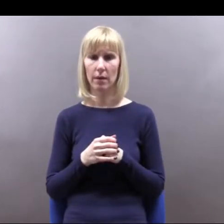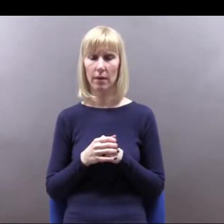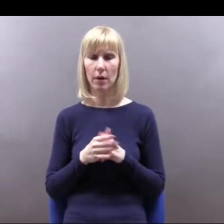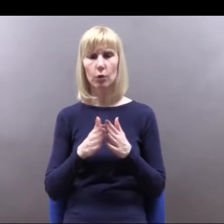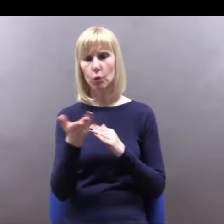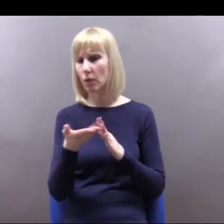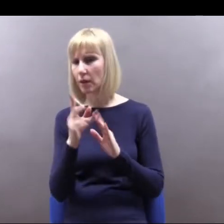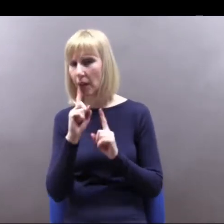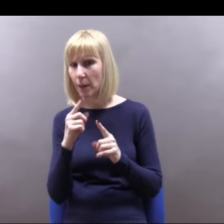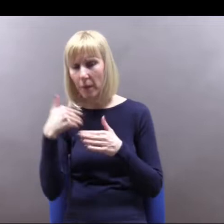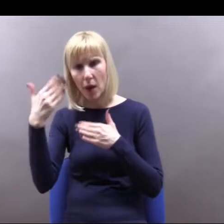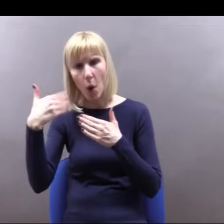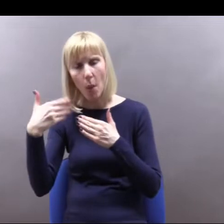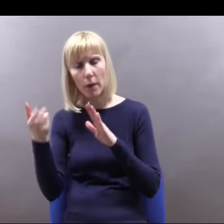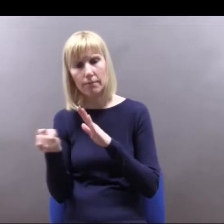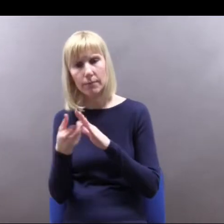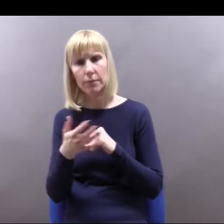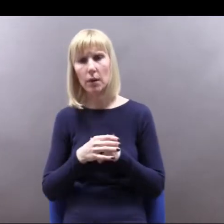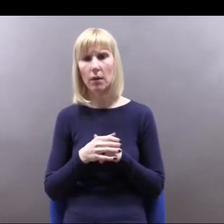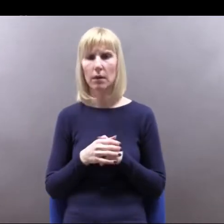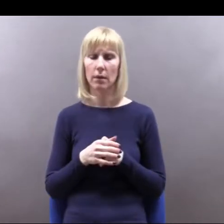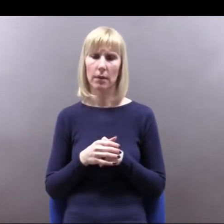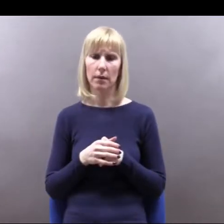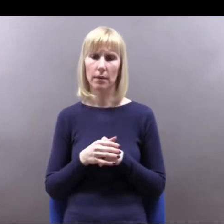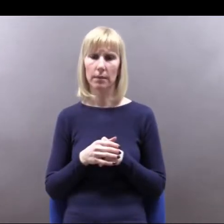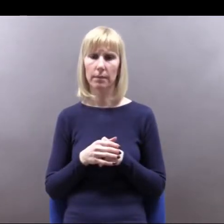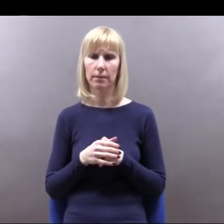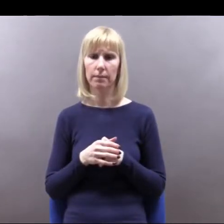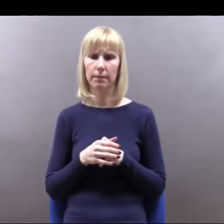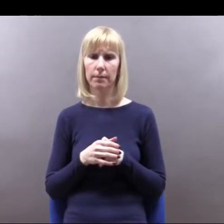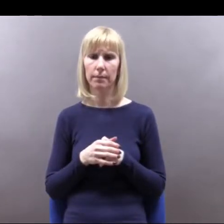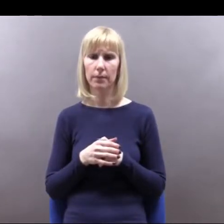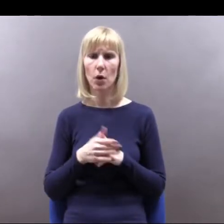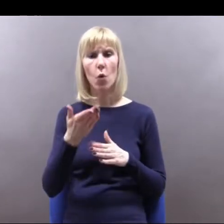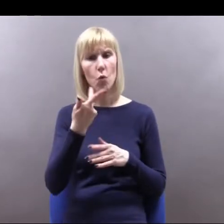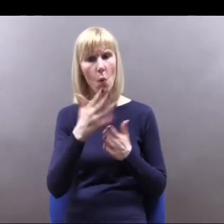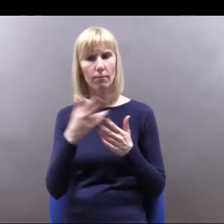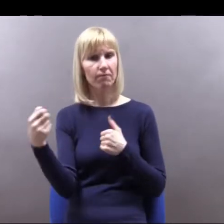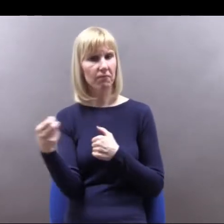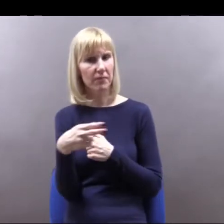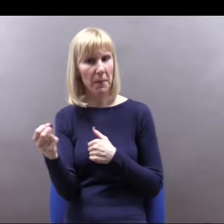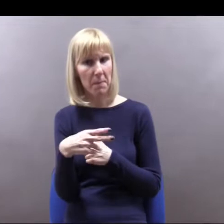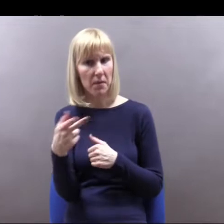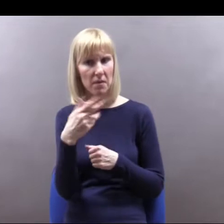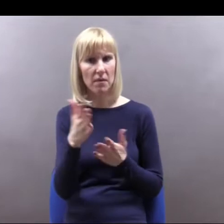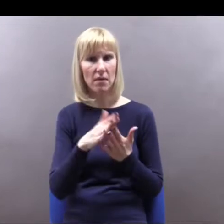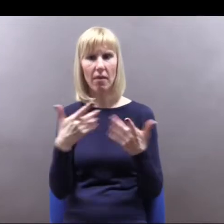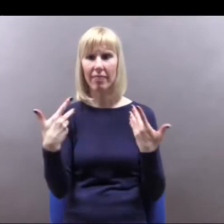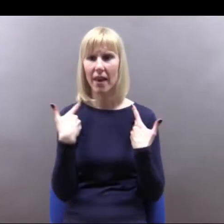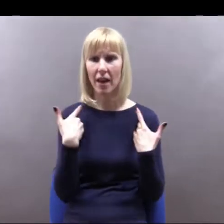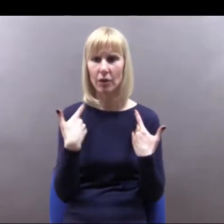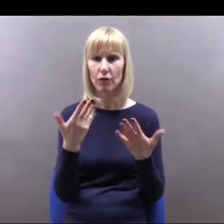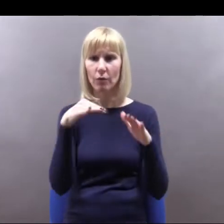na wycieczkę pociągiem po Polsce. Tu jest mój komentarz od razu. Kamerzysta. Na razie nie będę po pierwsze, mówił, żeby kręcił film, a po